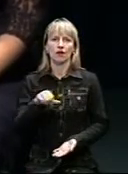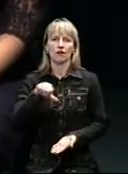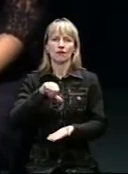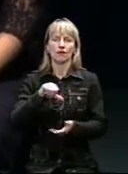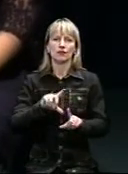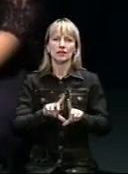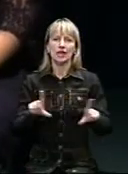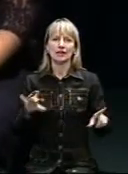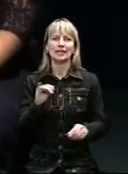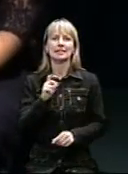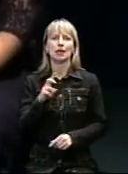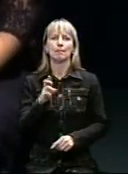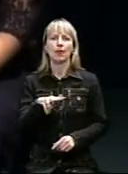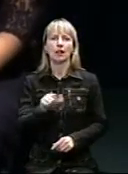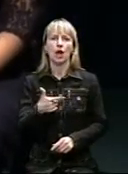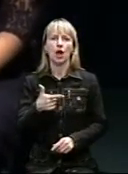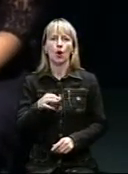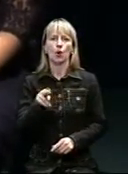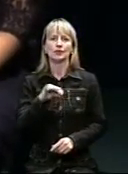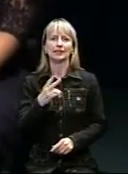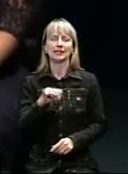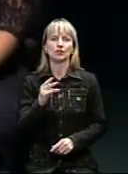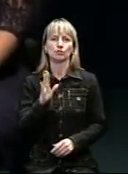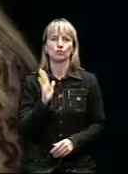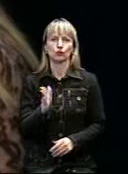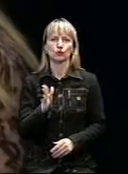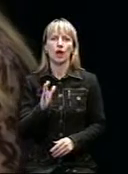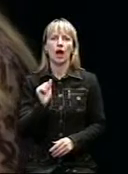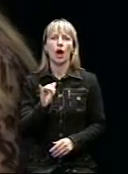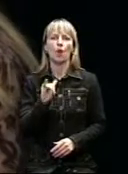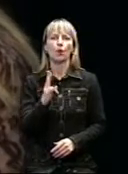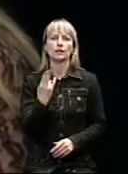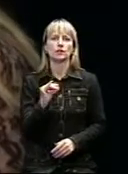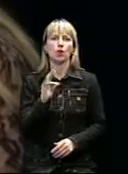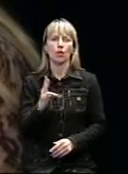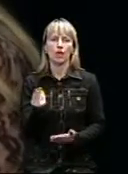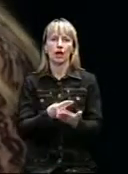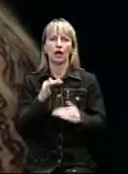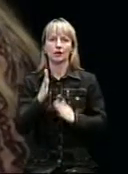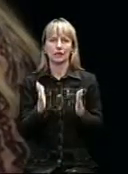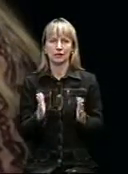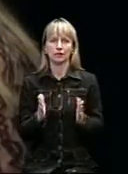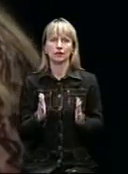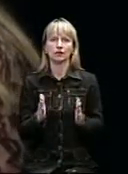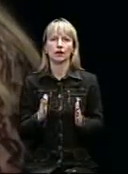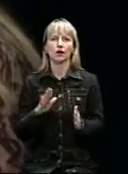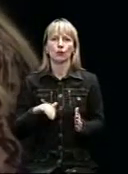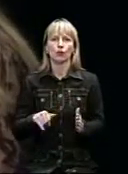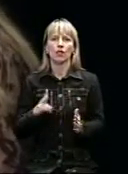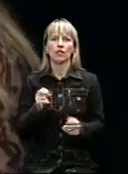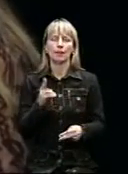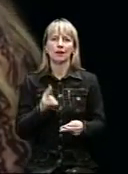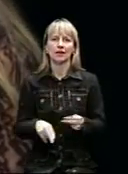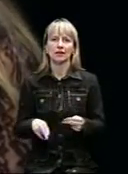благодійності. Будуть виставлятися на аукціон картини і також з мого боку. Потім